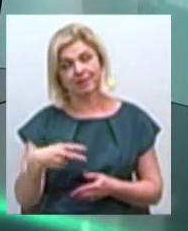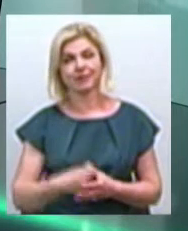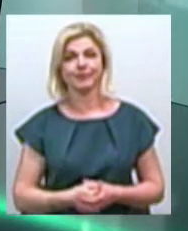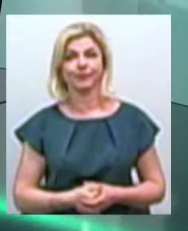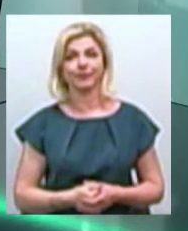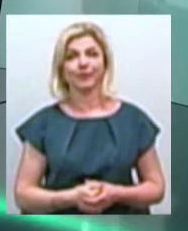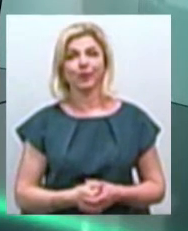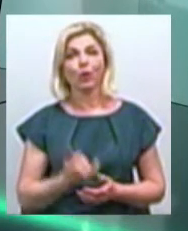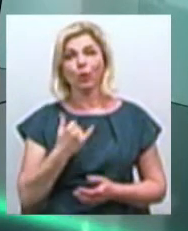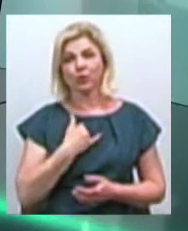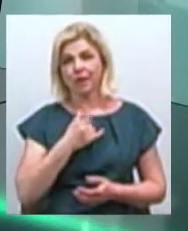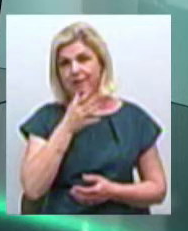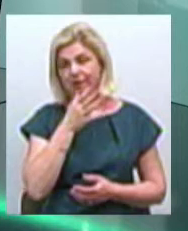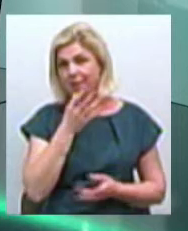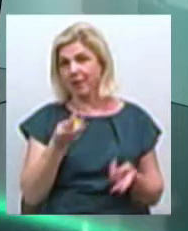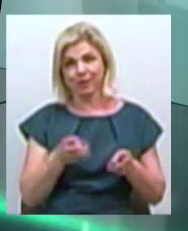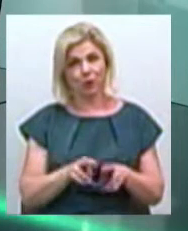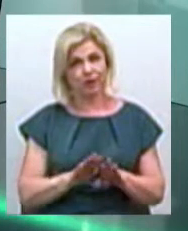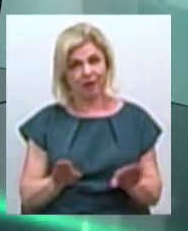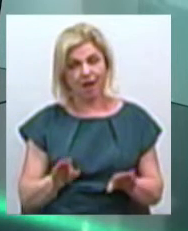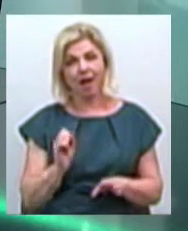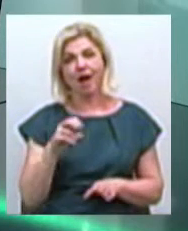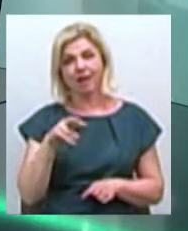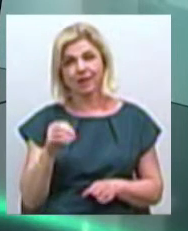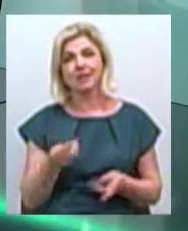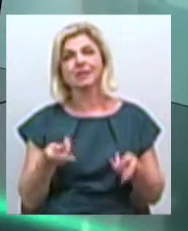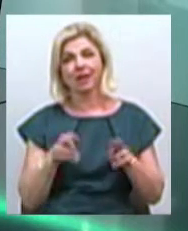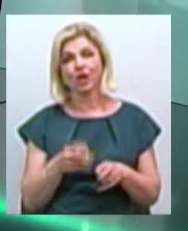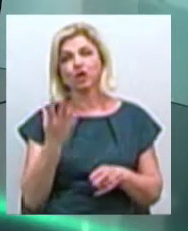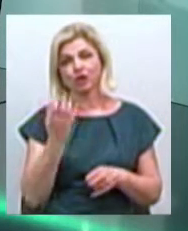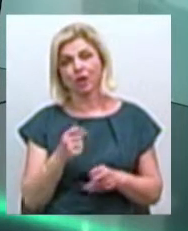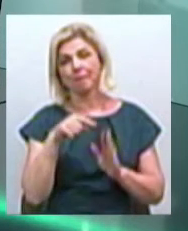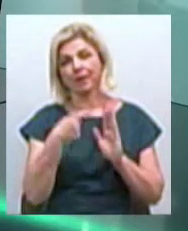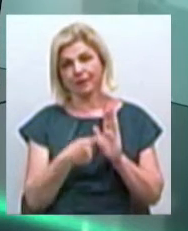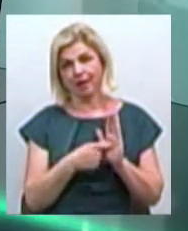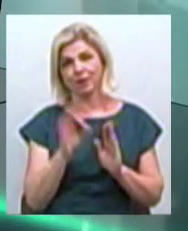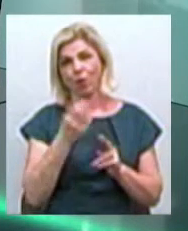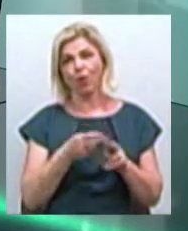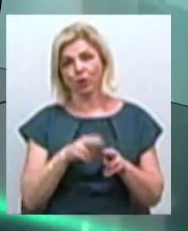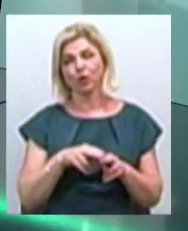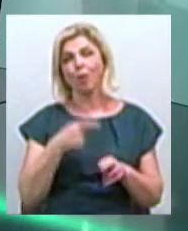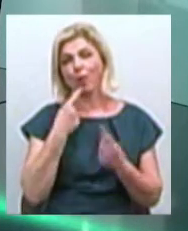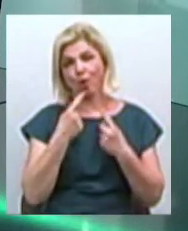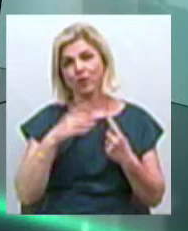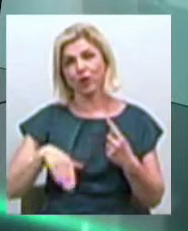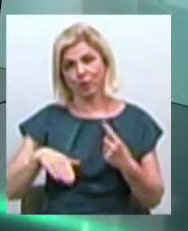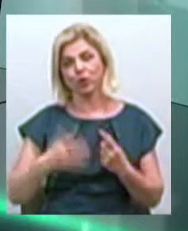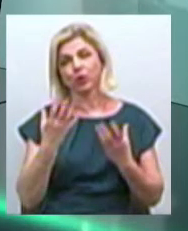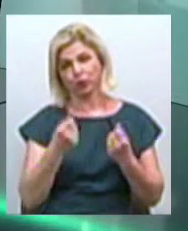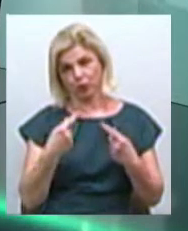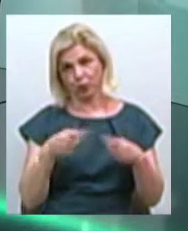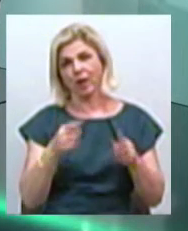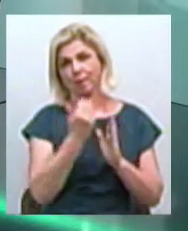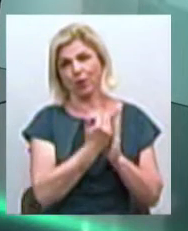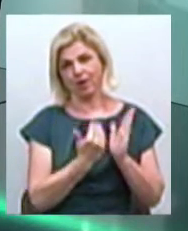В нас вже часу не залишилось, але ще залишаються питання, про які ми з вами поговоримо у наших наступних